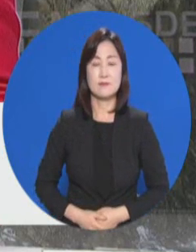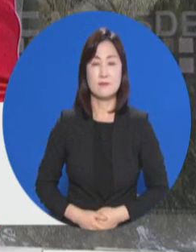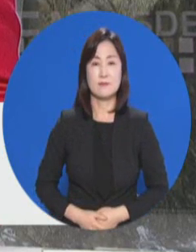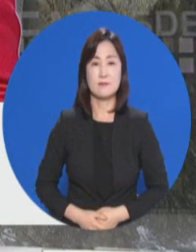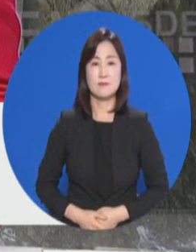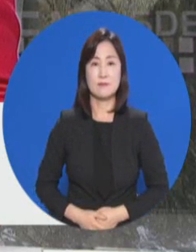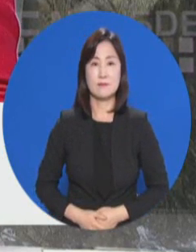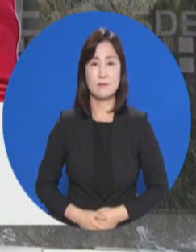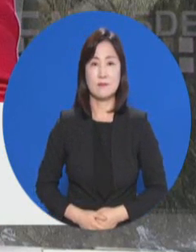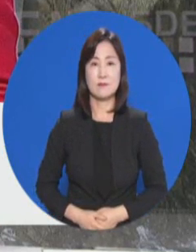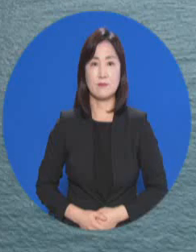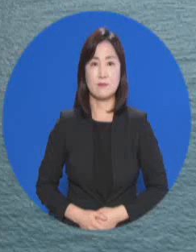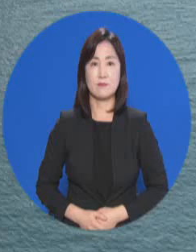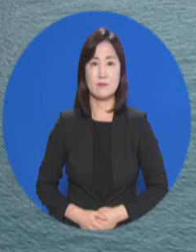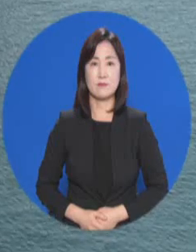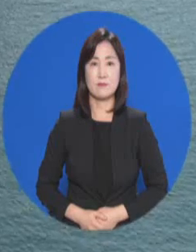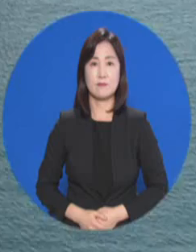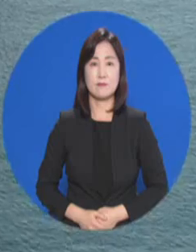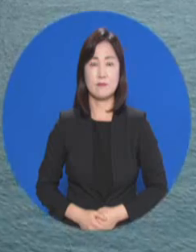취재했습니다